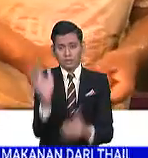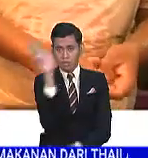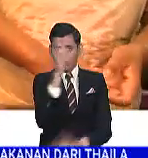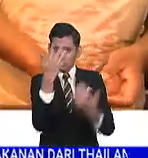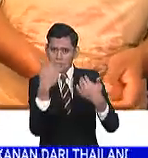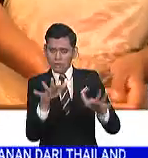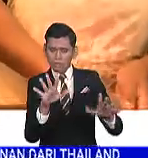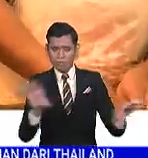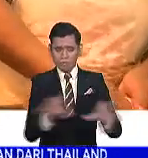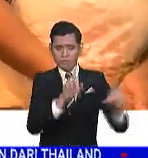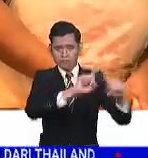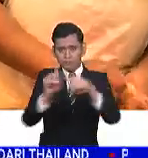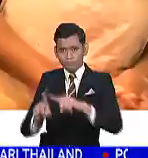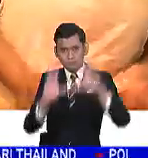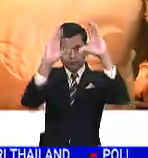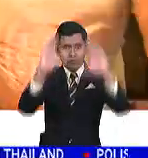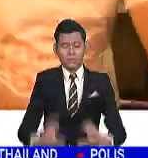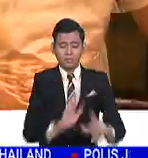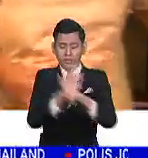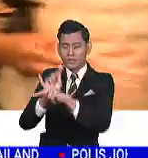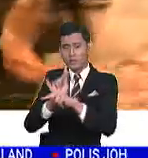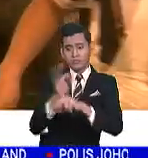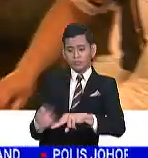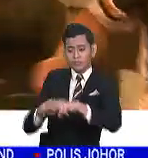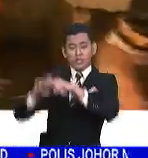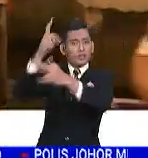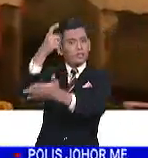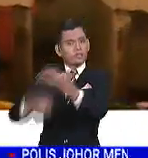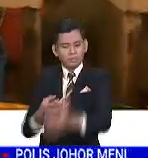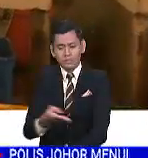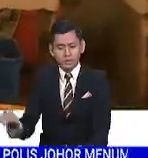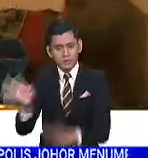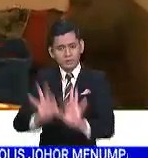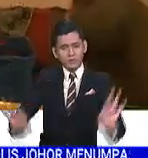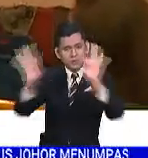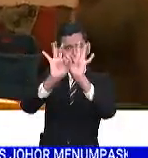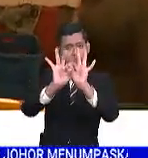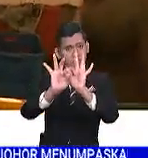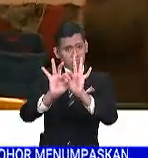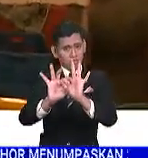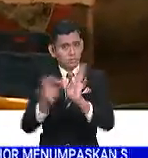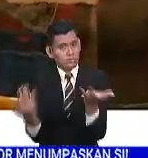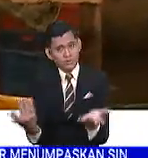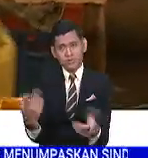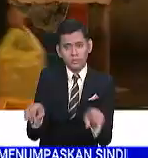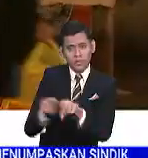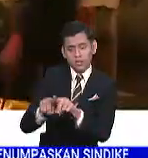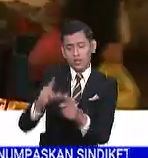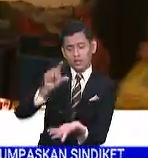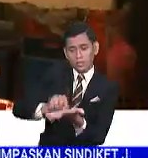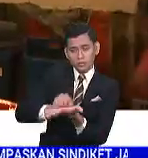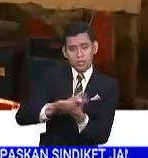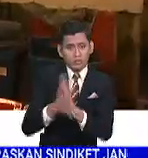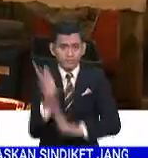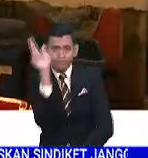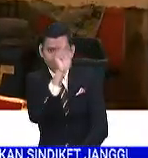telah mengambil pelbagai langkah bagi mengawal kenaikan harga barang mentah seperti ayam ini. Dan seterusnya, kerajaan